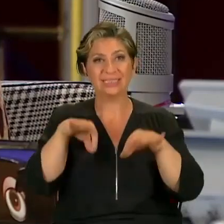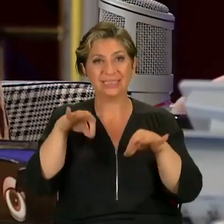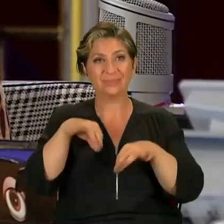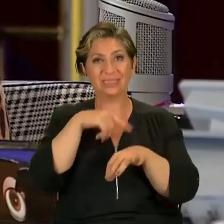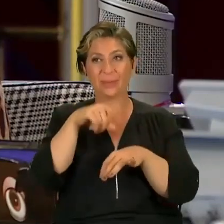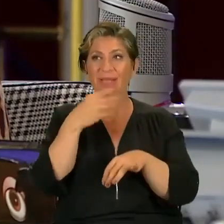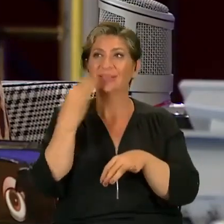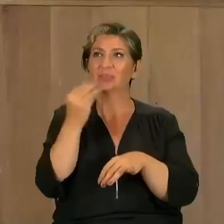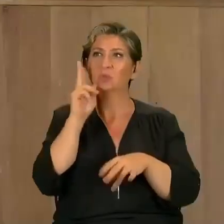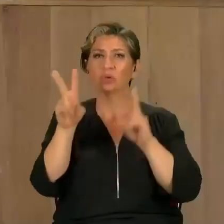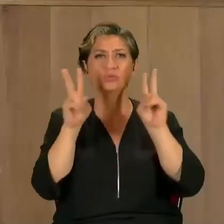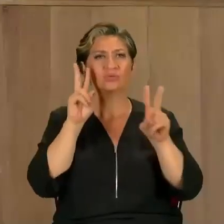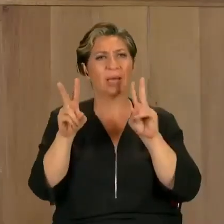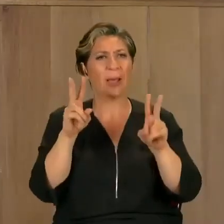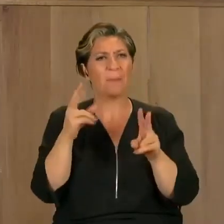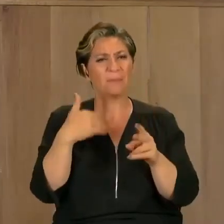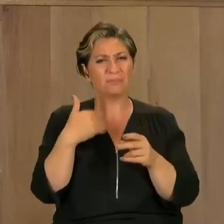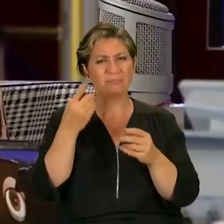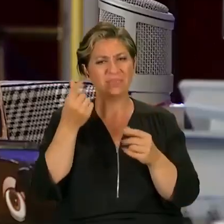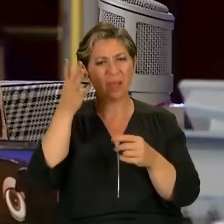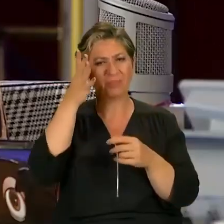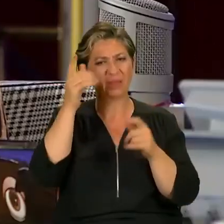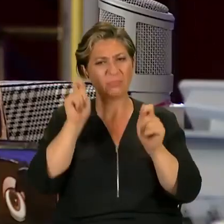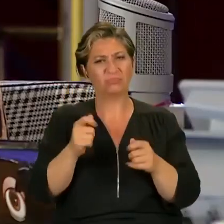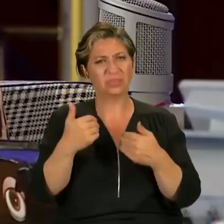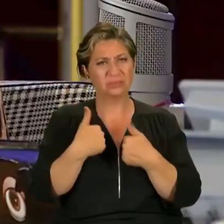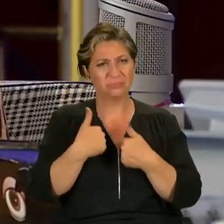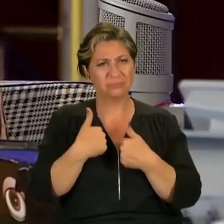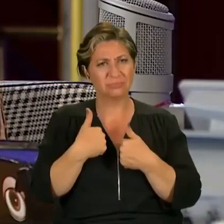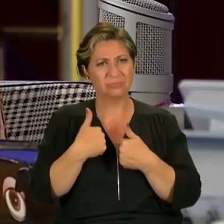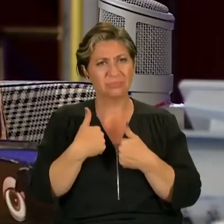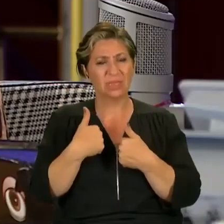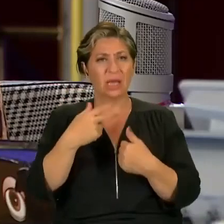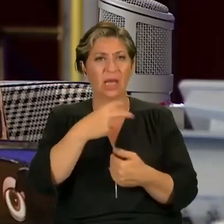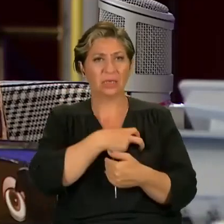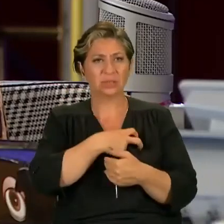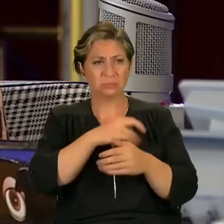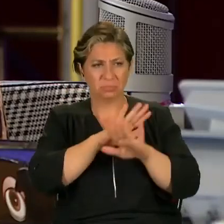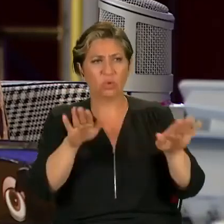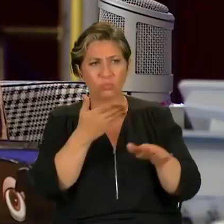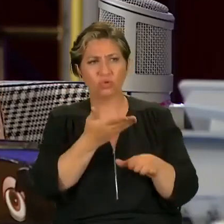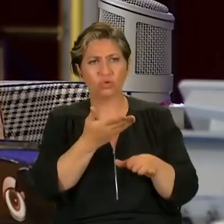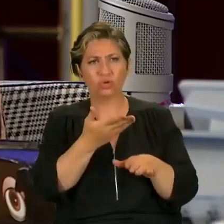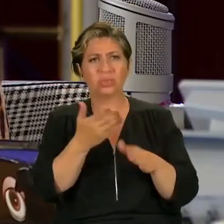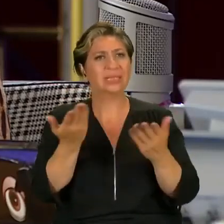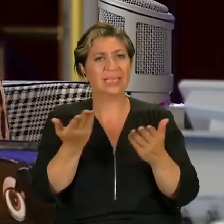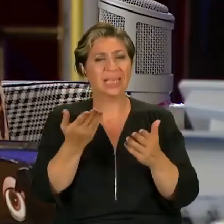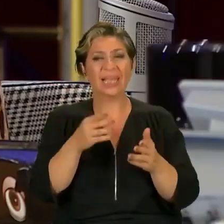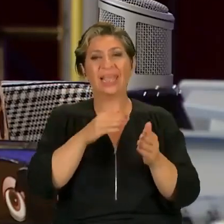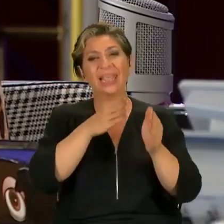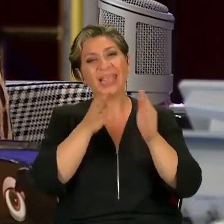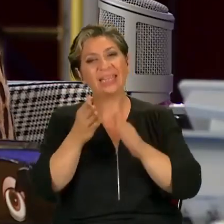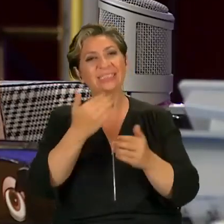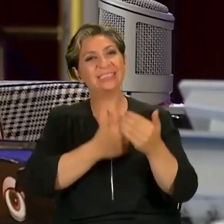şimdiki zamane gençlerini görünce dedim ki ya biraz salaklık yapmışım galiba dedim. Hmm. Aşk bitici bir şeymiş. Çünkü yerini